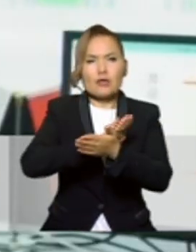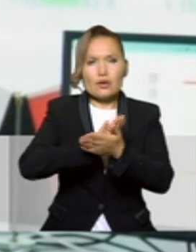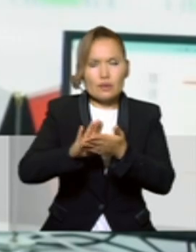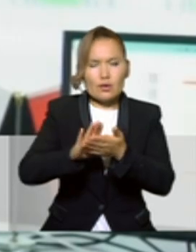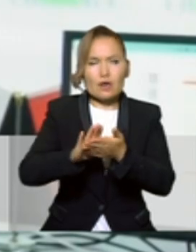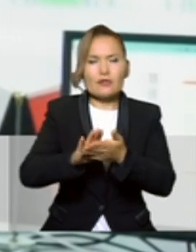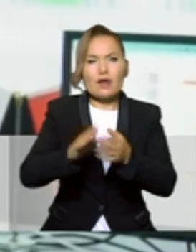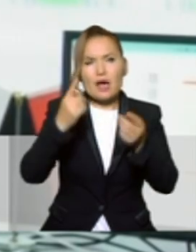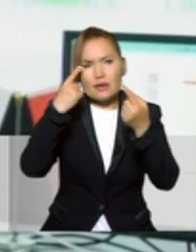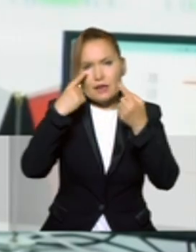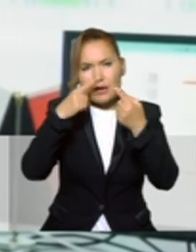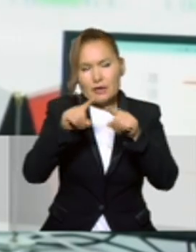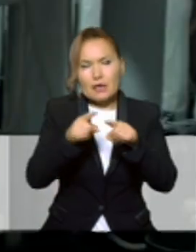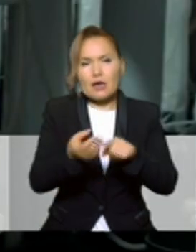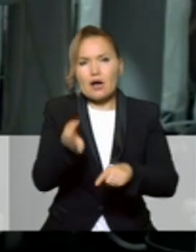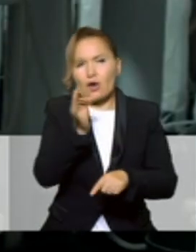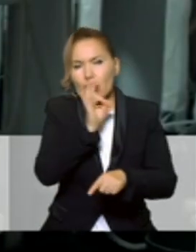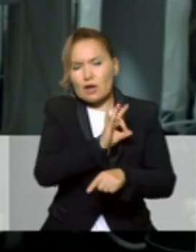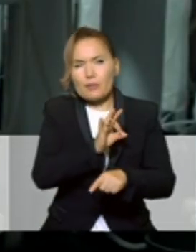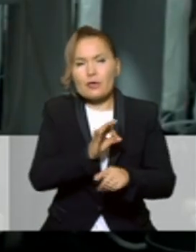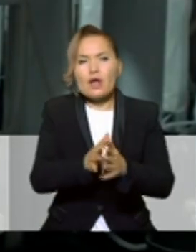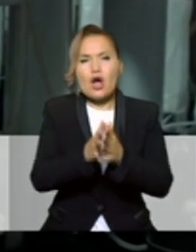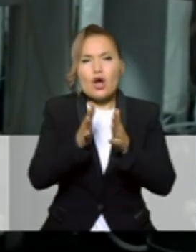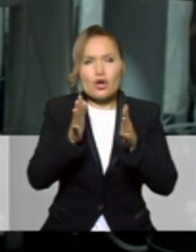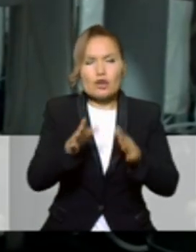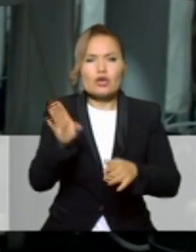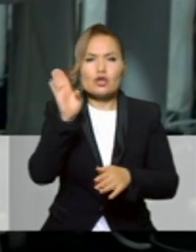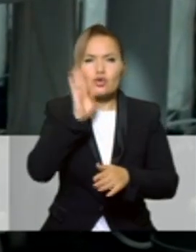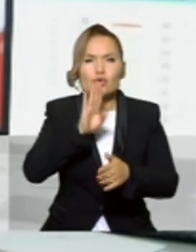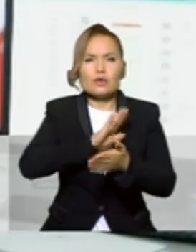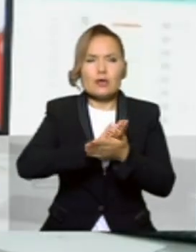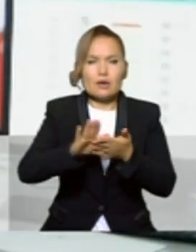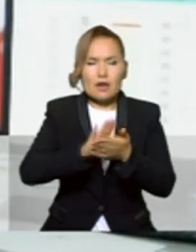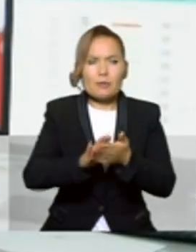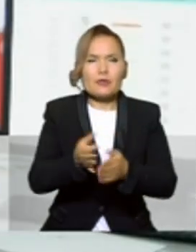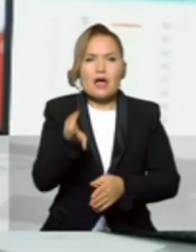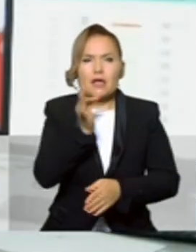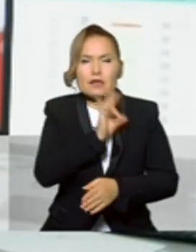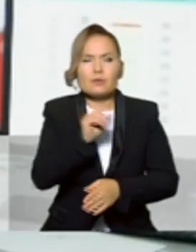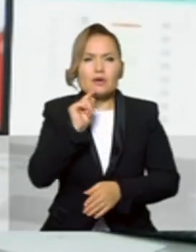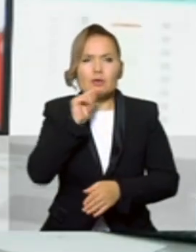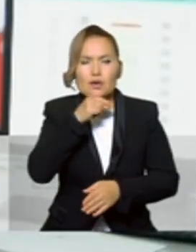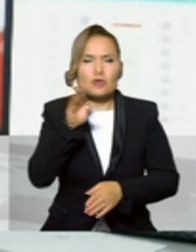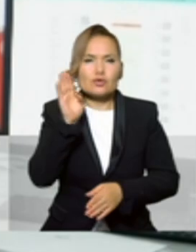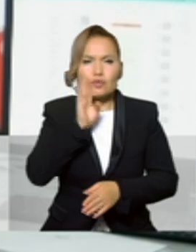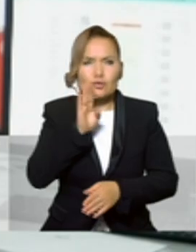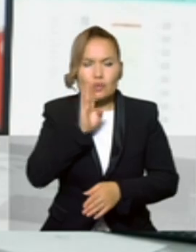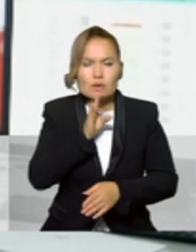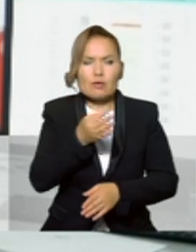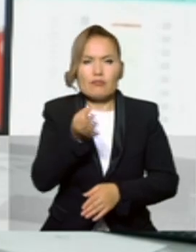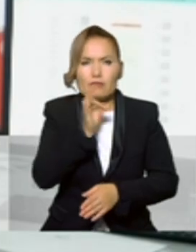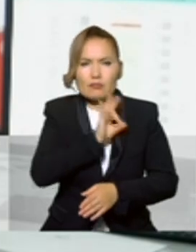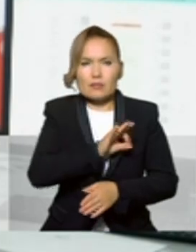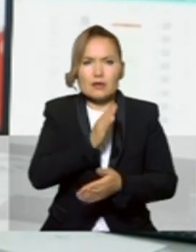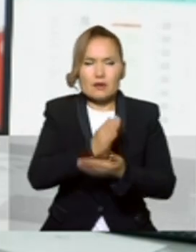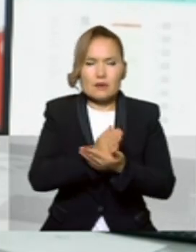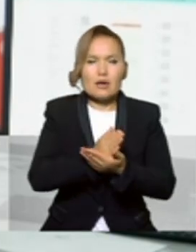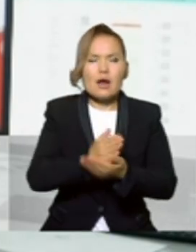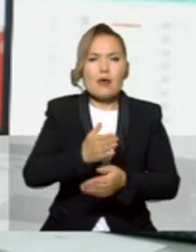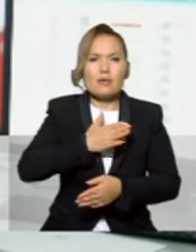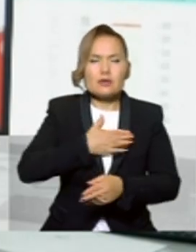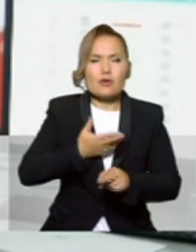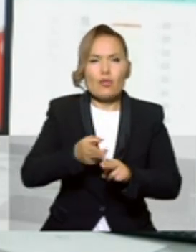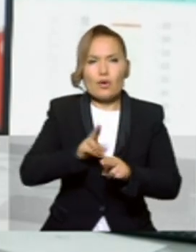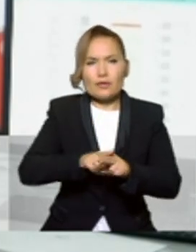тұрғыдан да өзімізді қабат суын қамтамасыз етіп, яғни тиімді пайдаланып жатырмыз деп айтуға болады. Біз